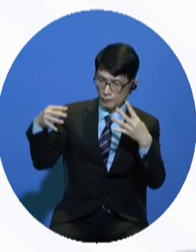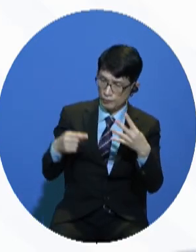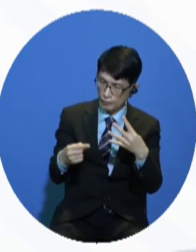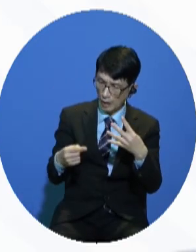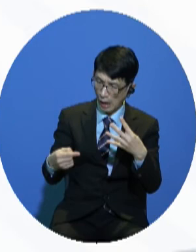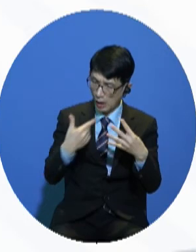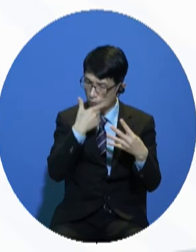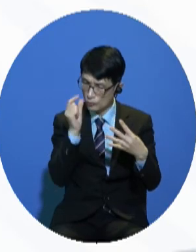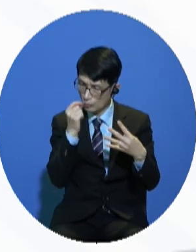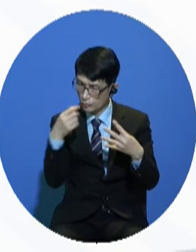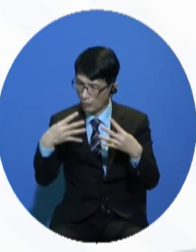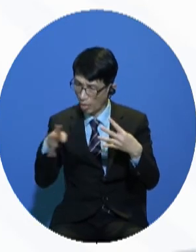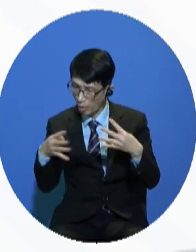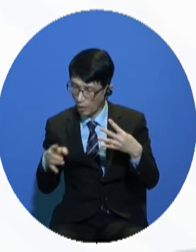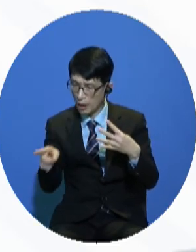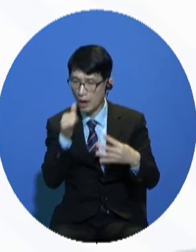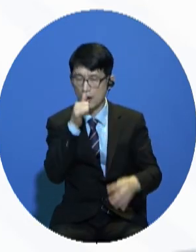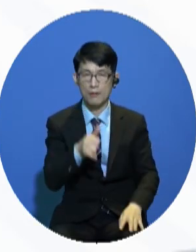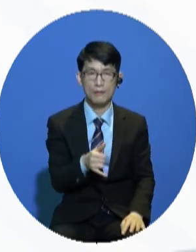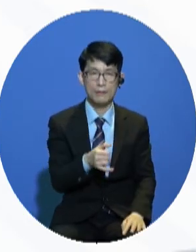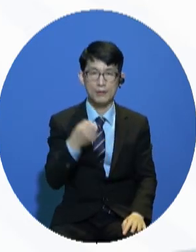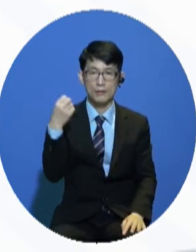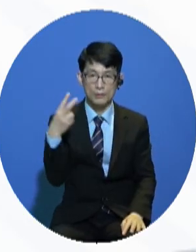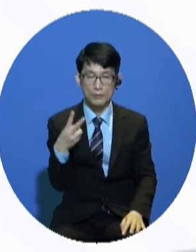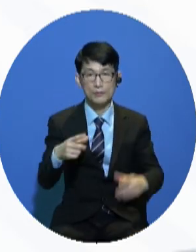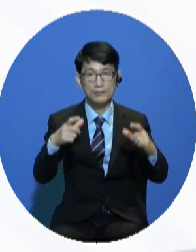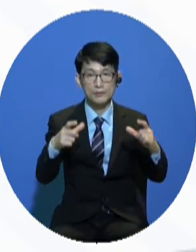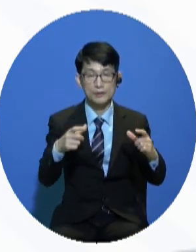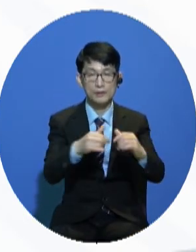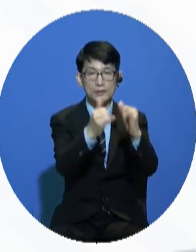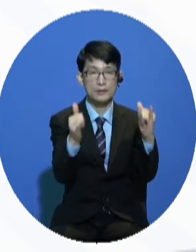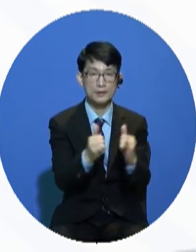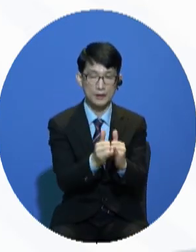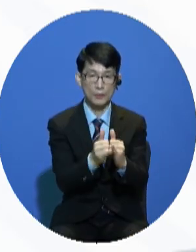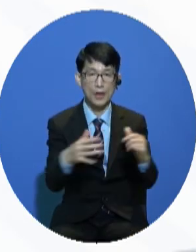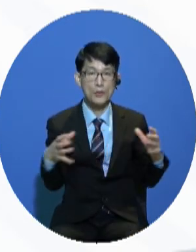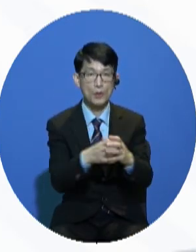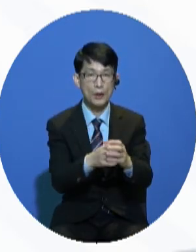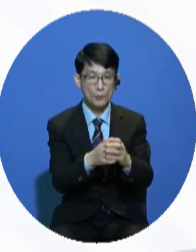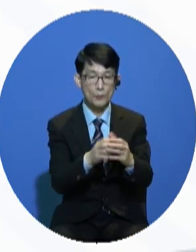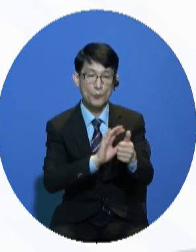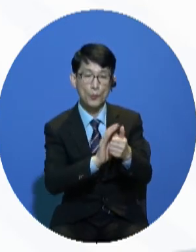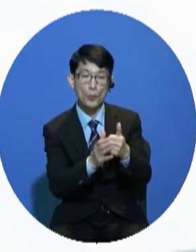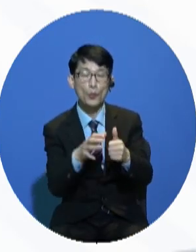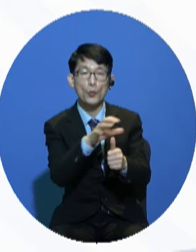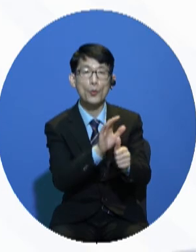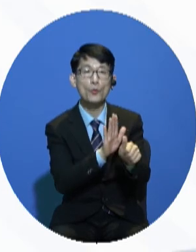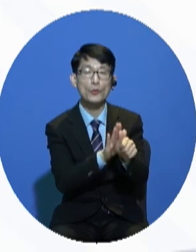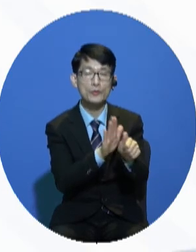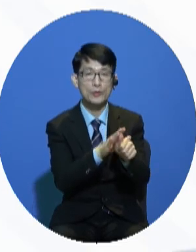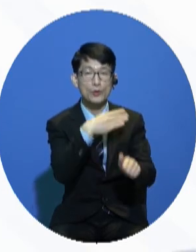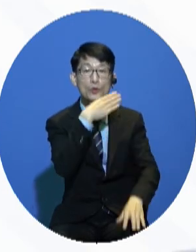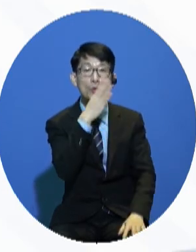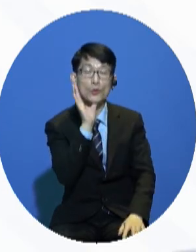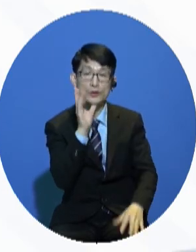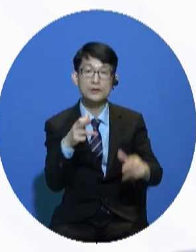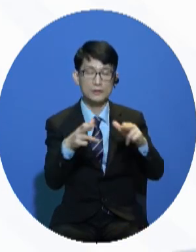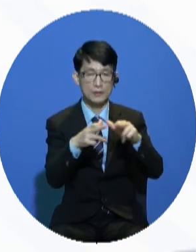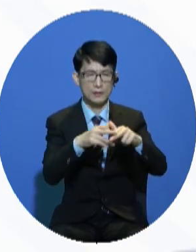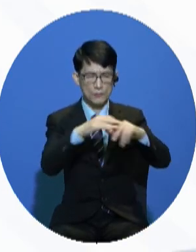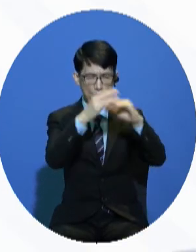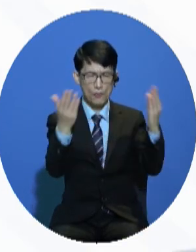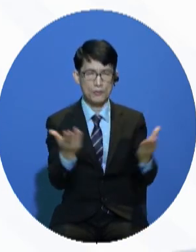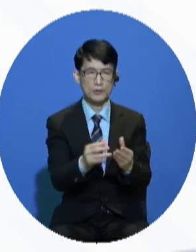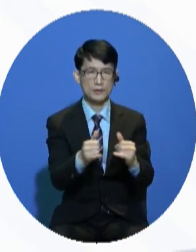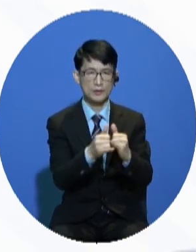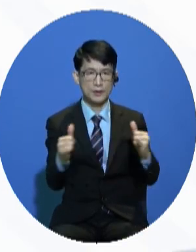있습니다. 그리고 또 최근에 지역사회 통합 돌봄 체계를 또 정부가 도입을 하면서 장애인과 노인 등 돌봄이 필요한 모든